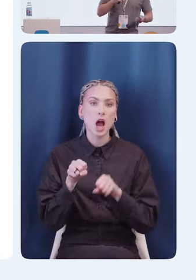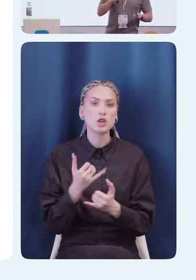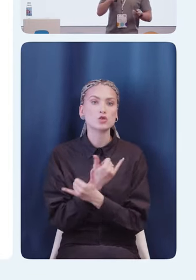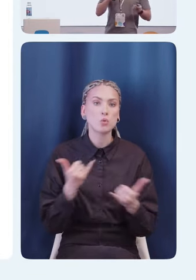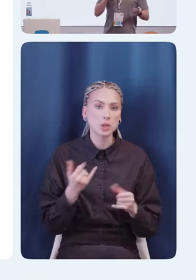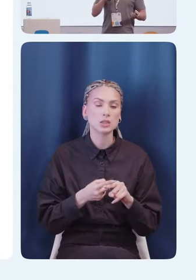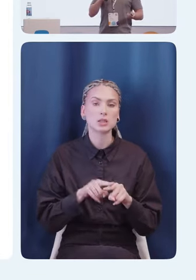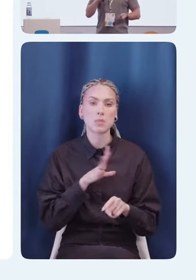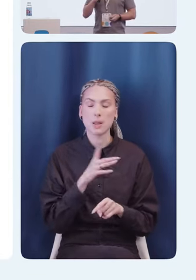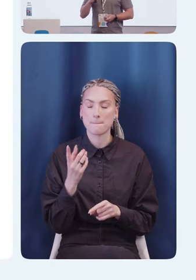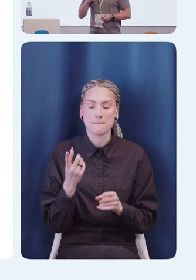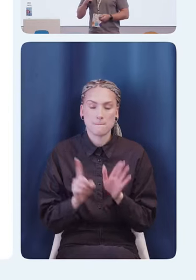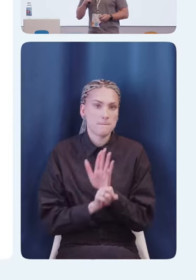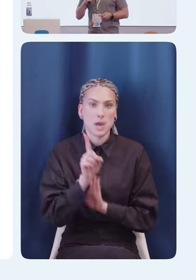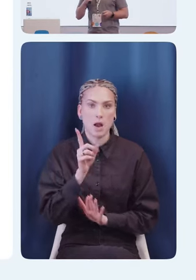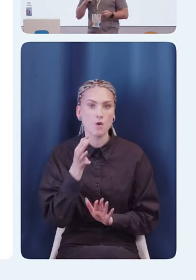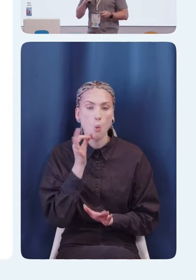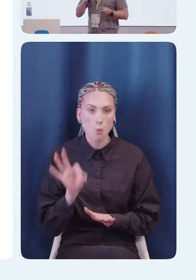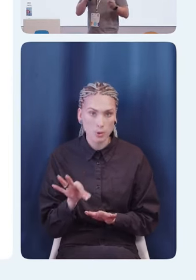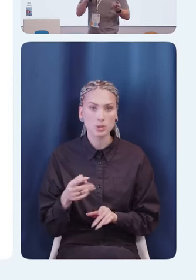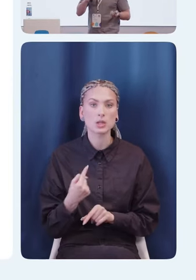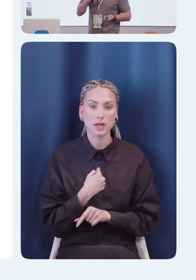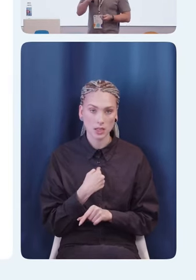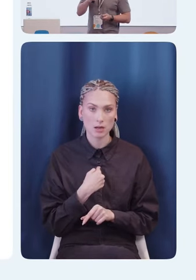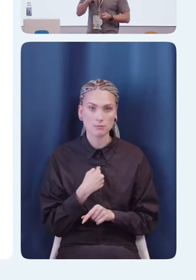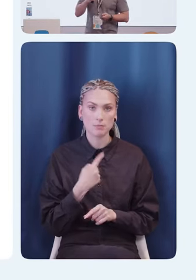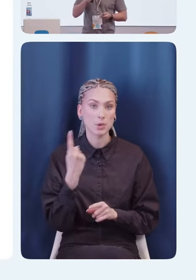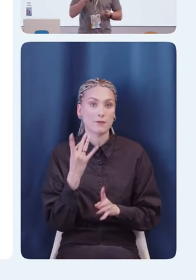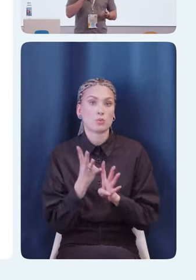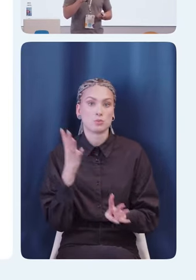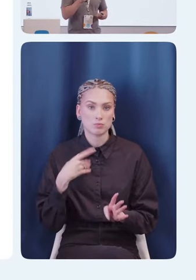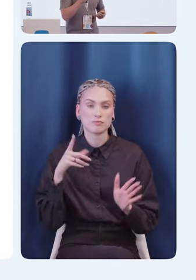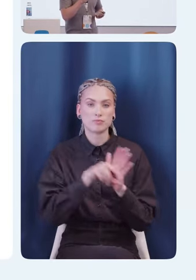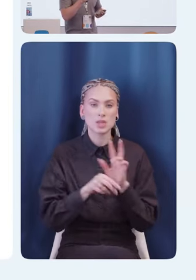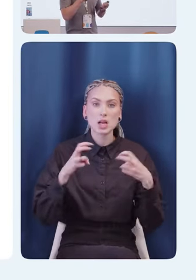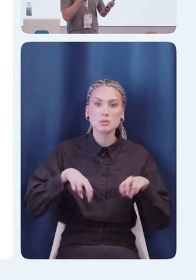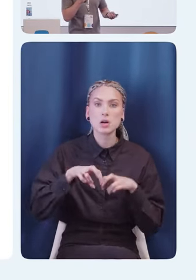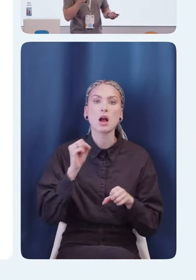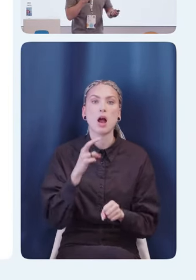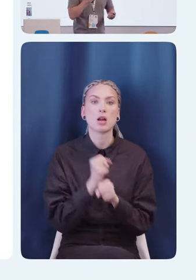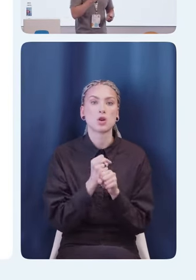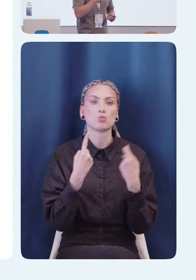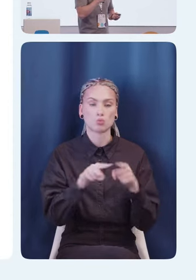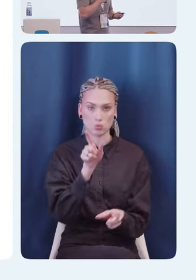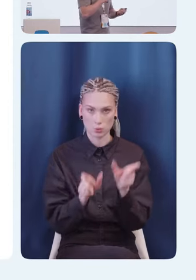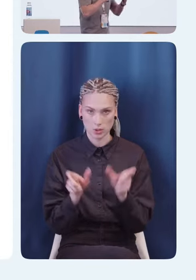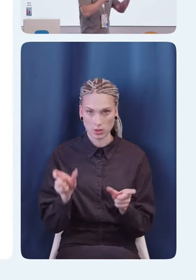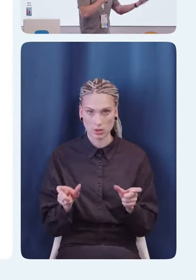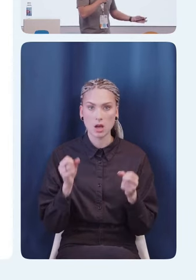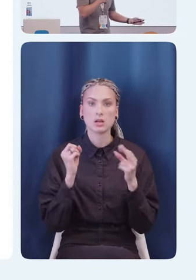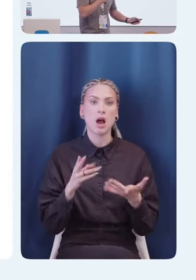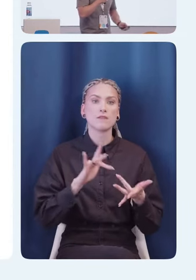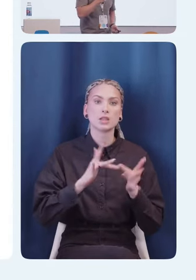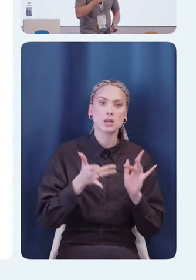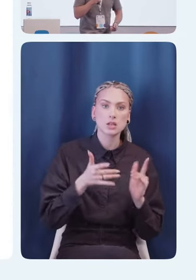принципе, первый опыт, я… Первым делом, конечно же, пошел разбираться, как это делают другие, как в